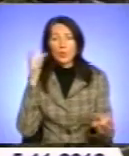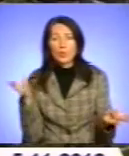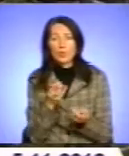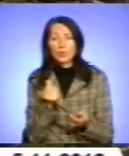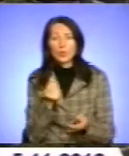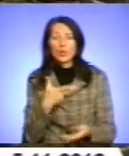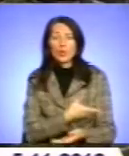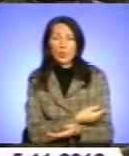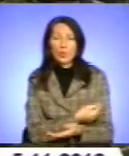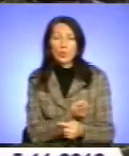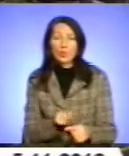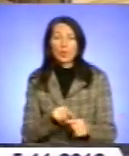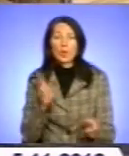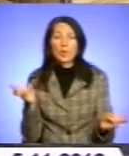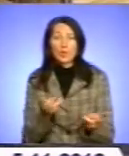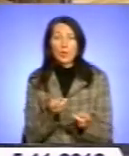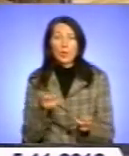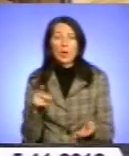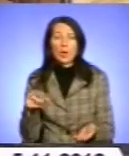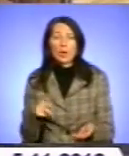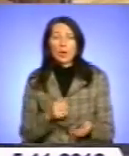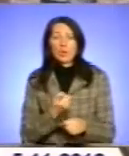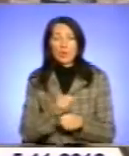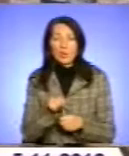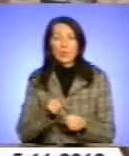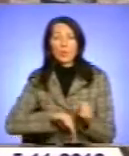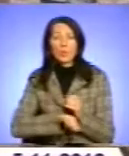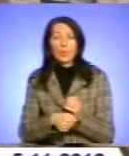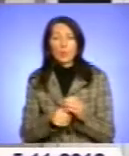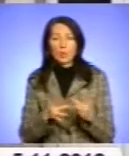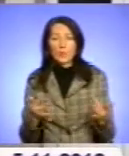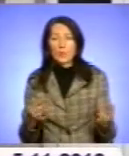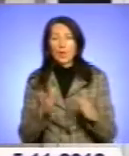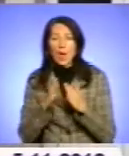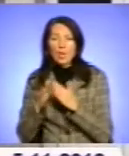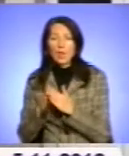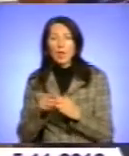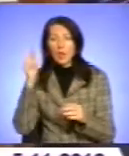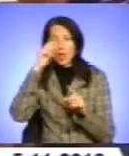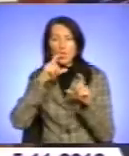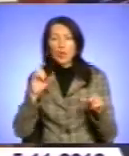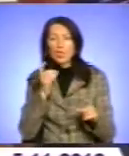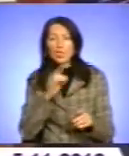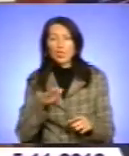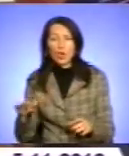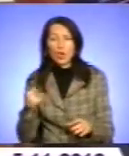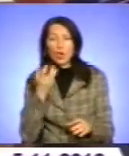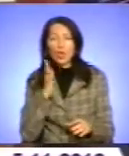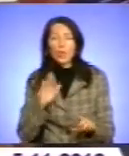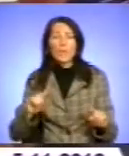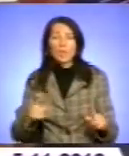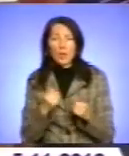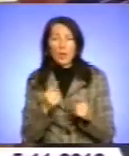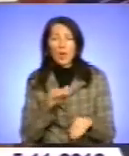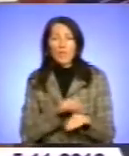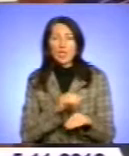дозу. Ця вбивча потреба гонила його по людських обійстях, барах, школах і навіть дитячих садочках. Коли він був затриманий, фактично